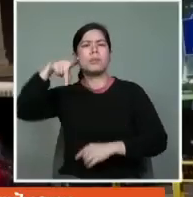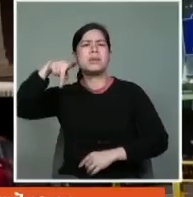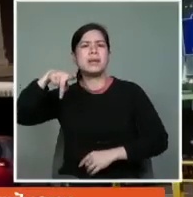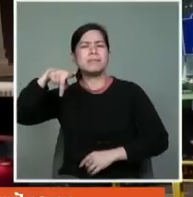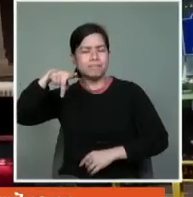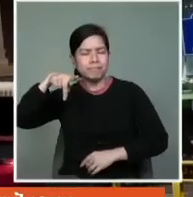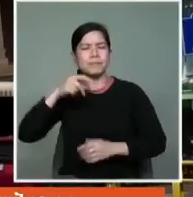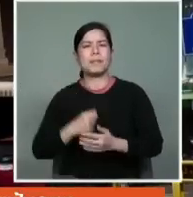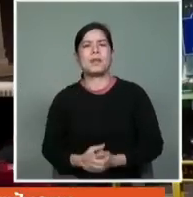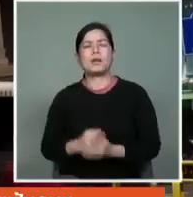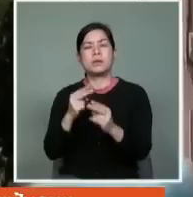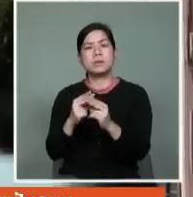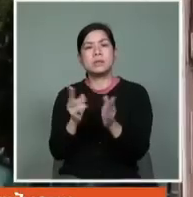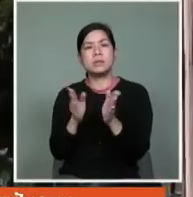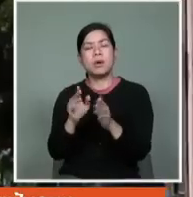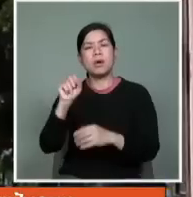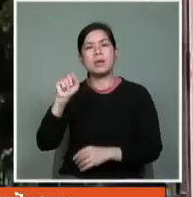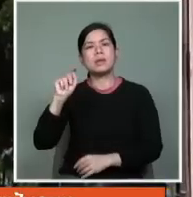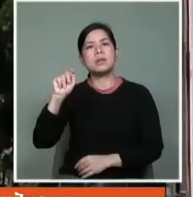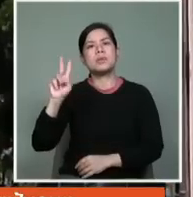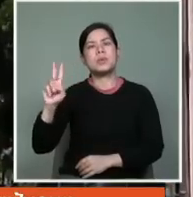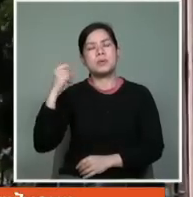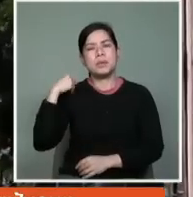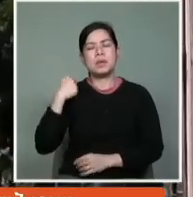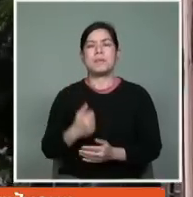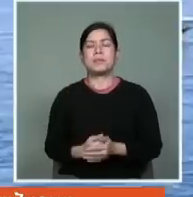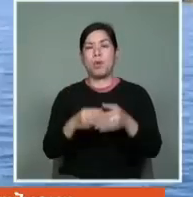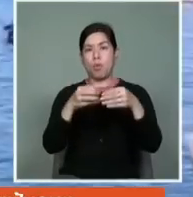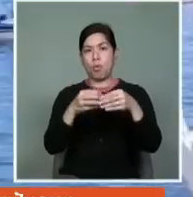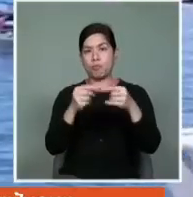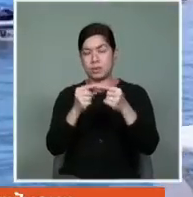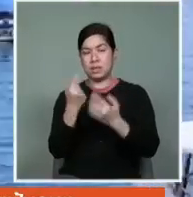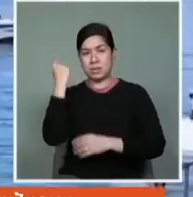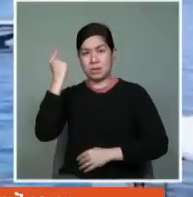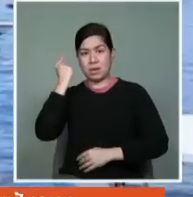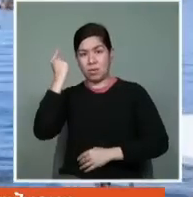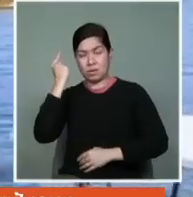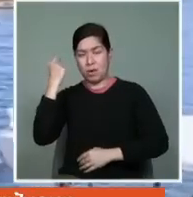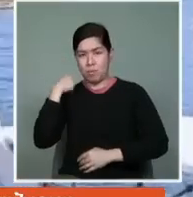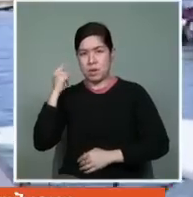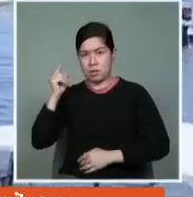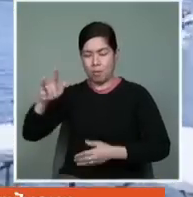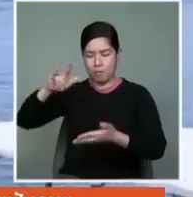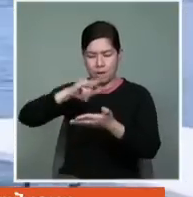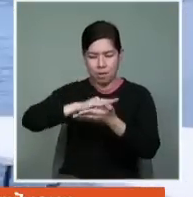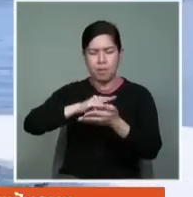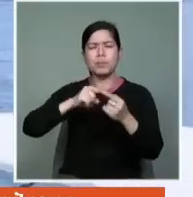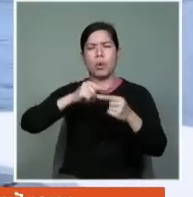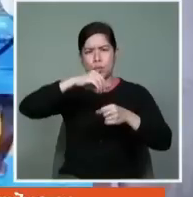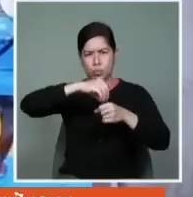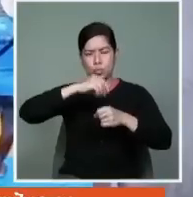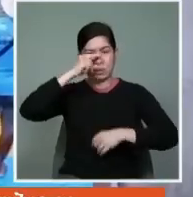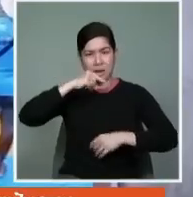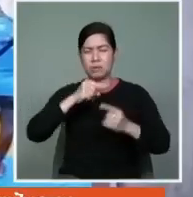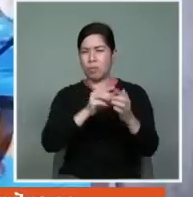Visa STV ค่ะนักท่องเที่ยวกลุ่มที่จะเข้ามาก็ต้องมาพำนักอยู่ระยะยาวแล้วก็พร้อมสำหรับการปฏิบัติตามมา